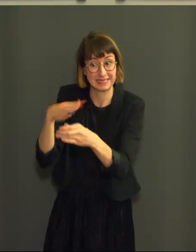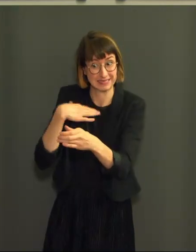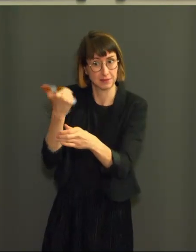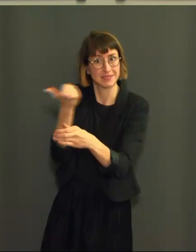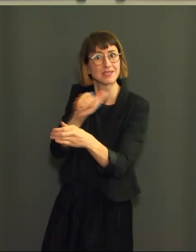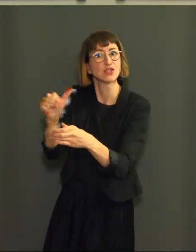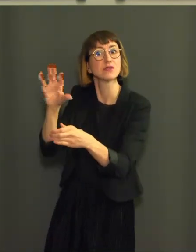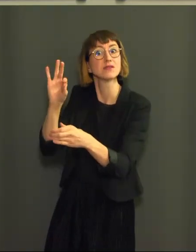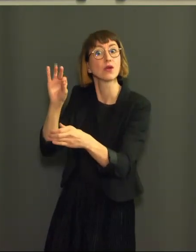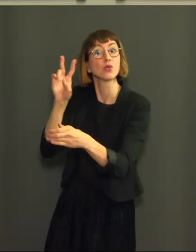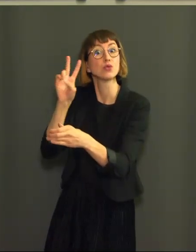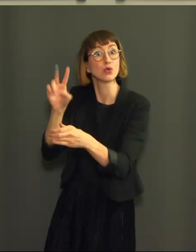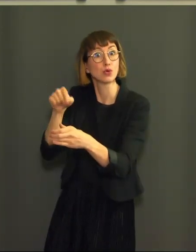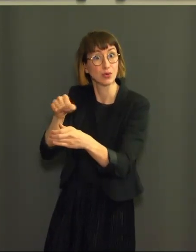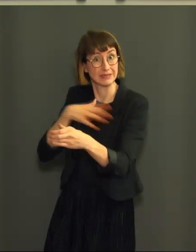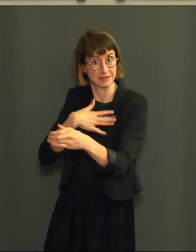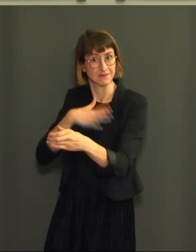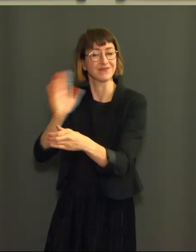vaccinées entièrement, soit